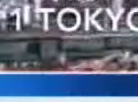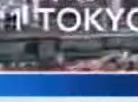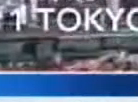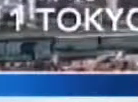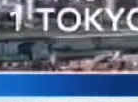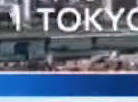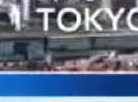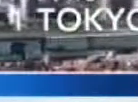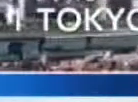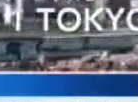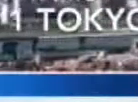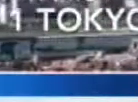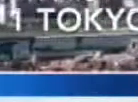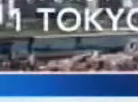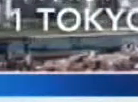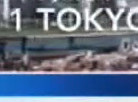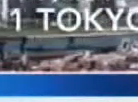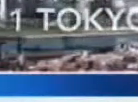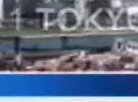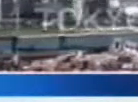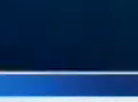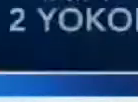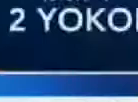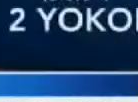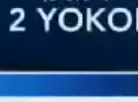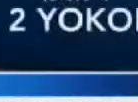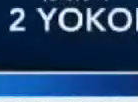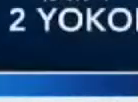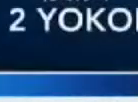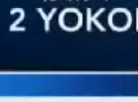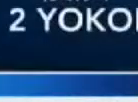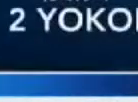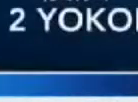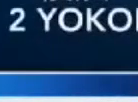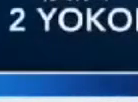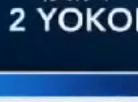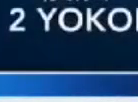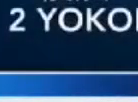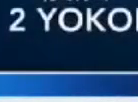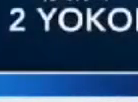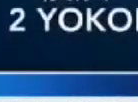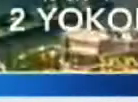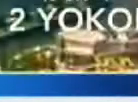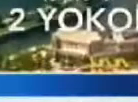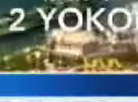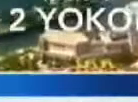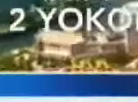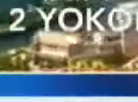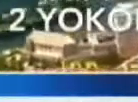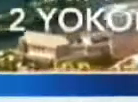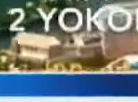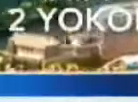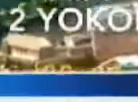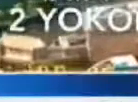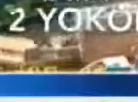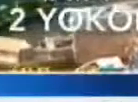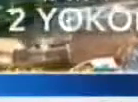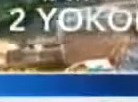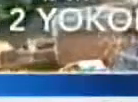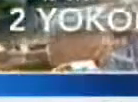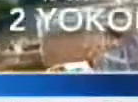ay may asawa na o may pamilya na at naninirahan na sila dito permanently. Sa Tokyo po, no, kung nasaan ang ating